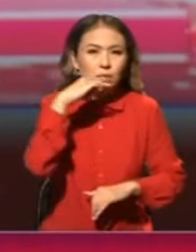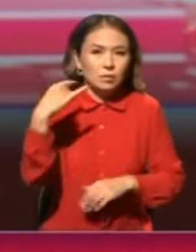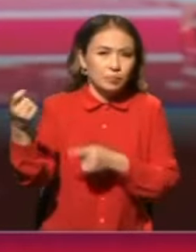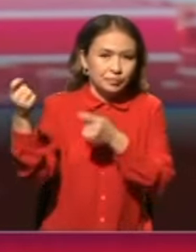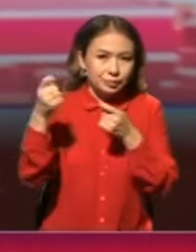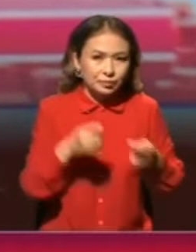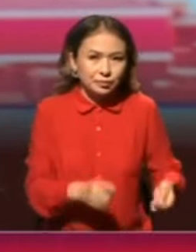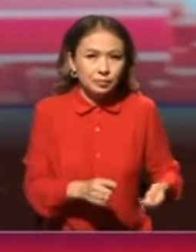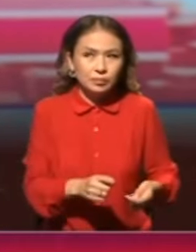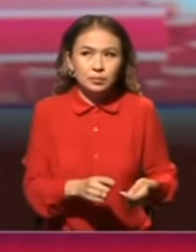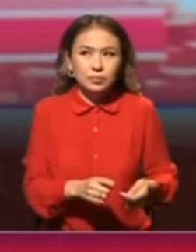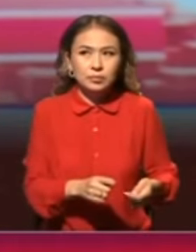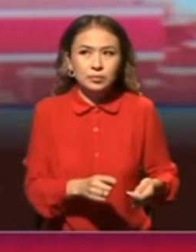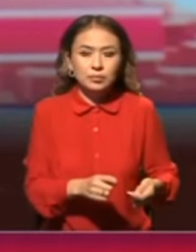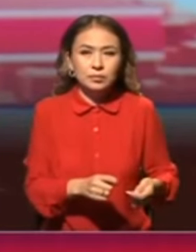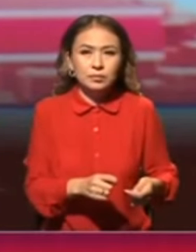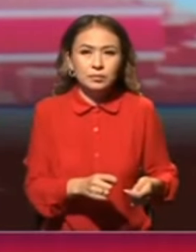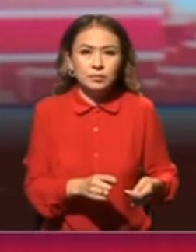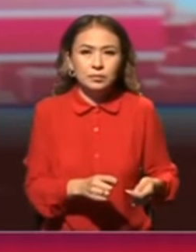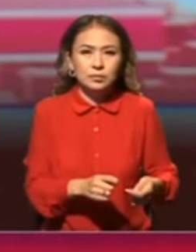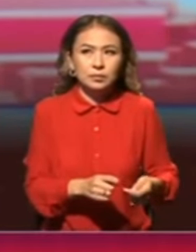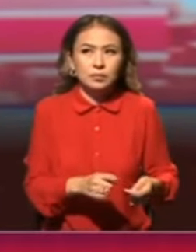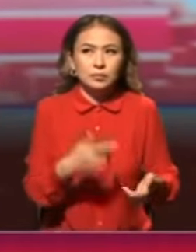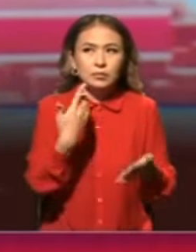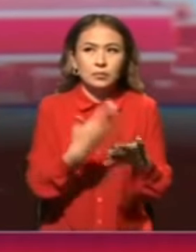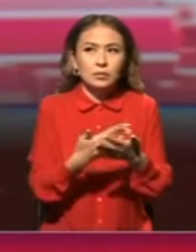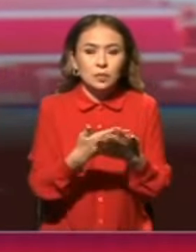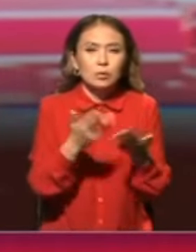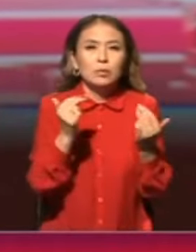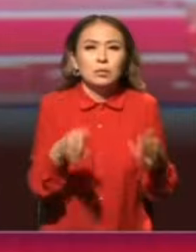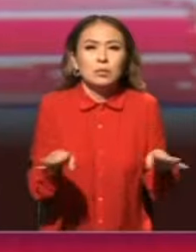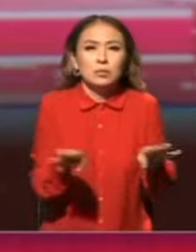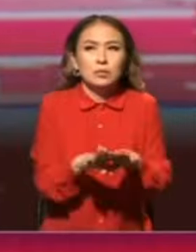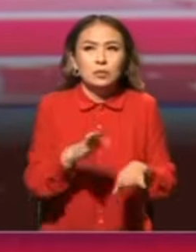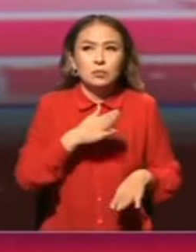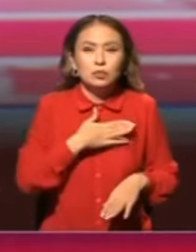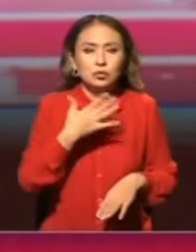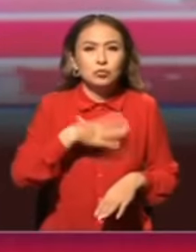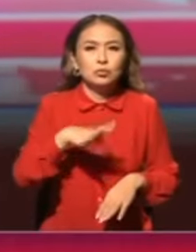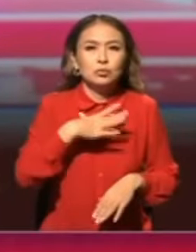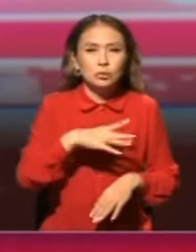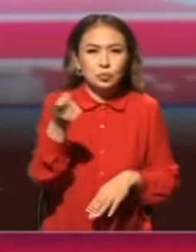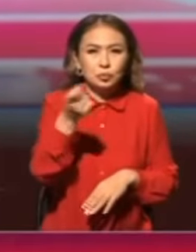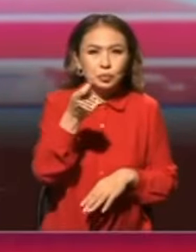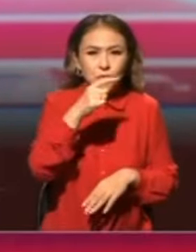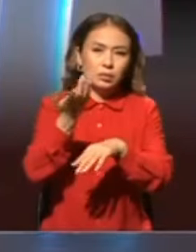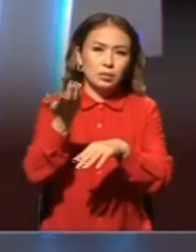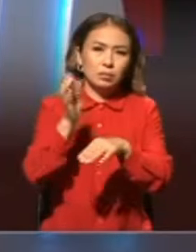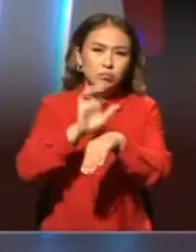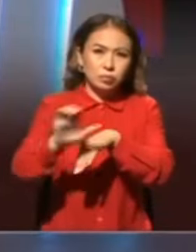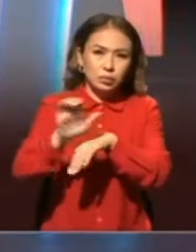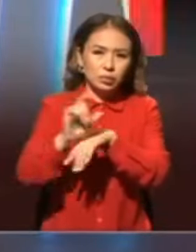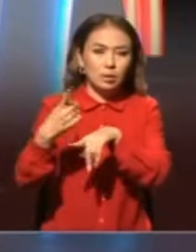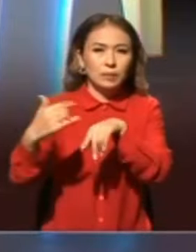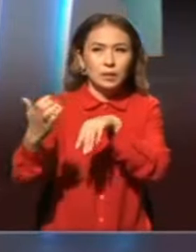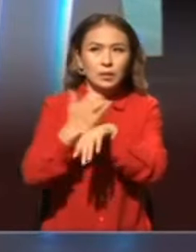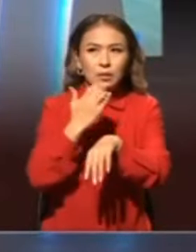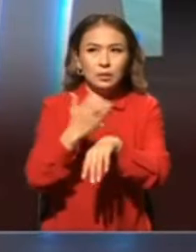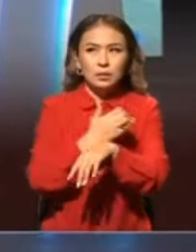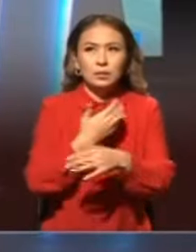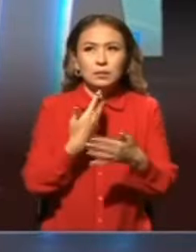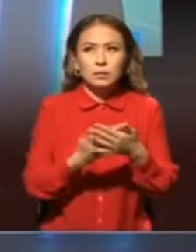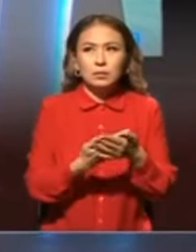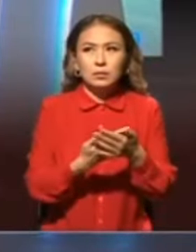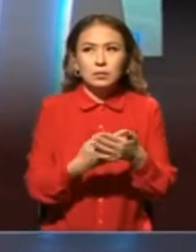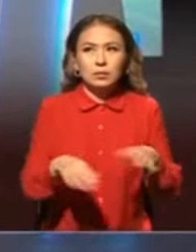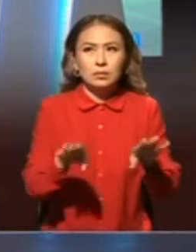әкелуге мәжбүр болып отыр мысалы. Бұл қалай болғаны, Олжас Мырза, біз неге басқа бидайды Ресейден алып жатырмыз? Қайырлы кеш, құрметті